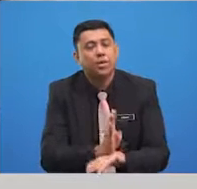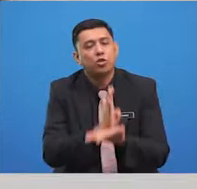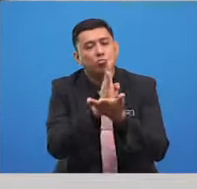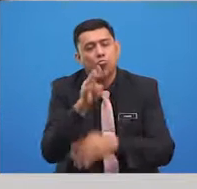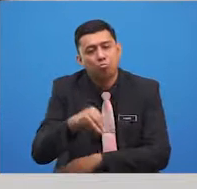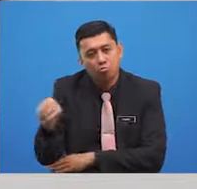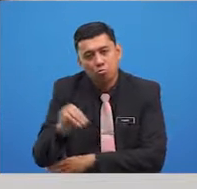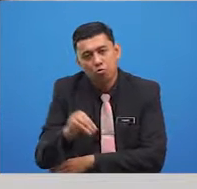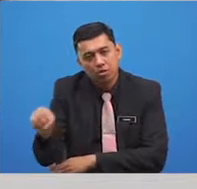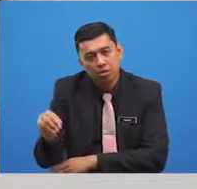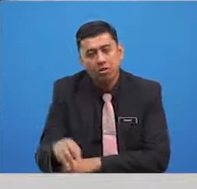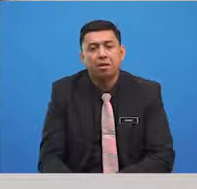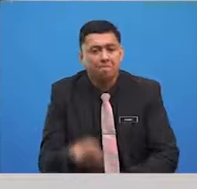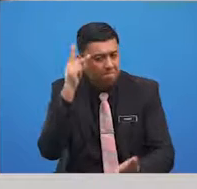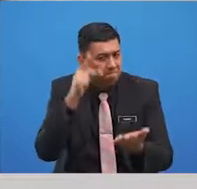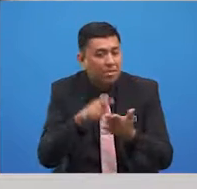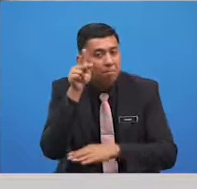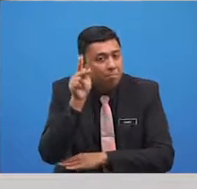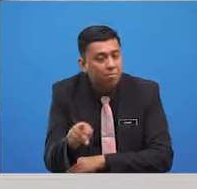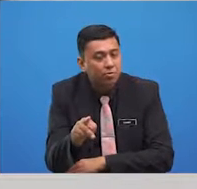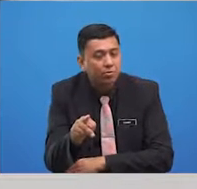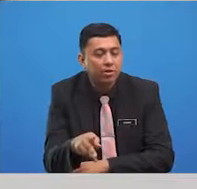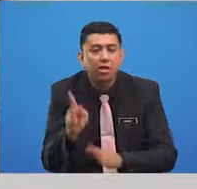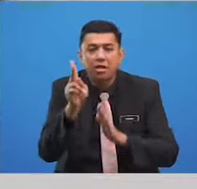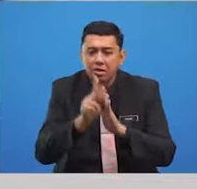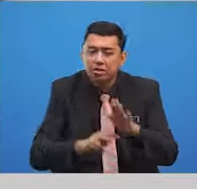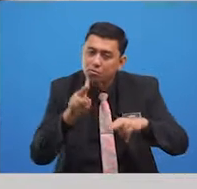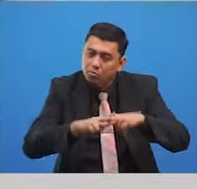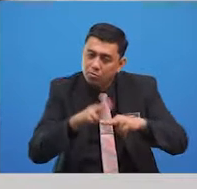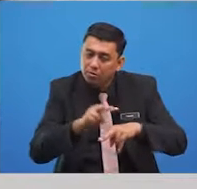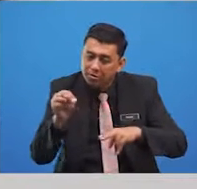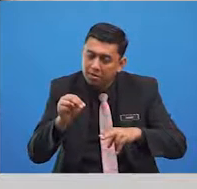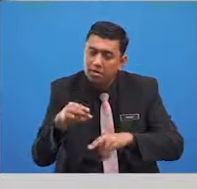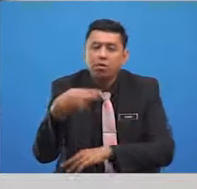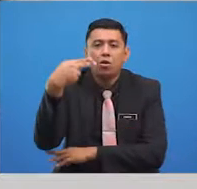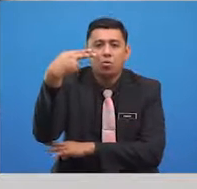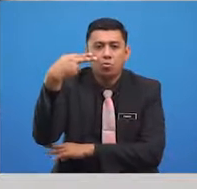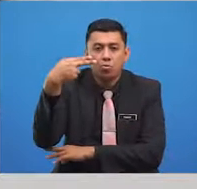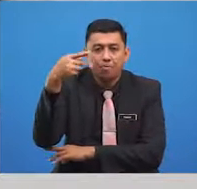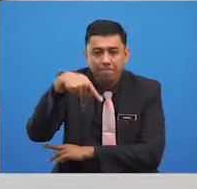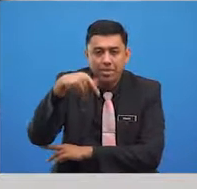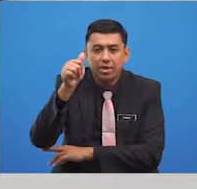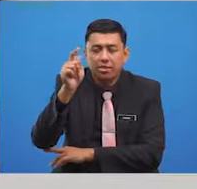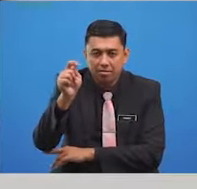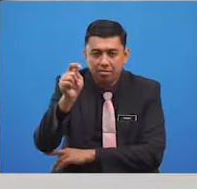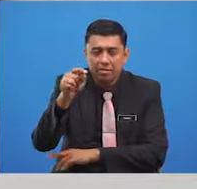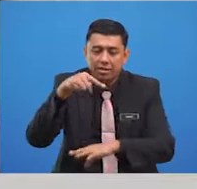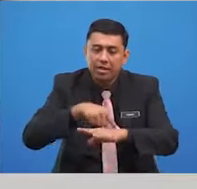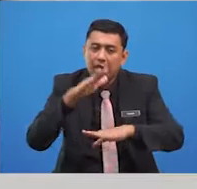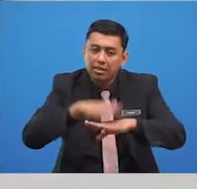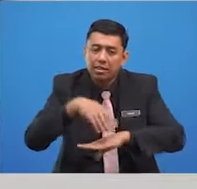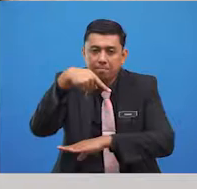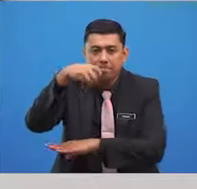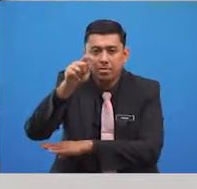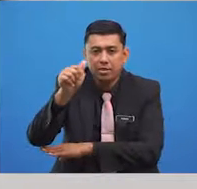murid-murid untuk mengenal pasti kedudukan hutan paya air tawar di atas peta